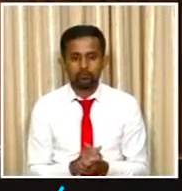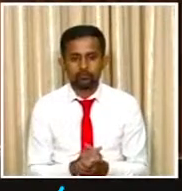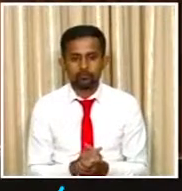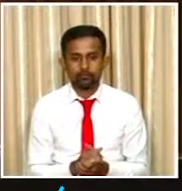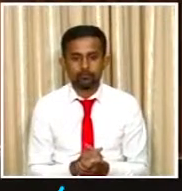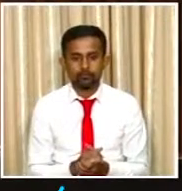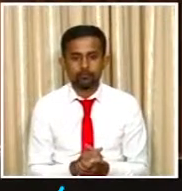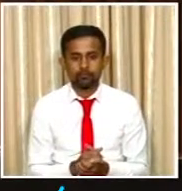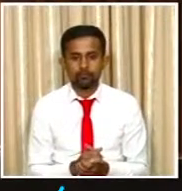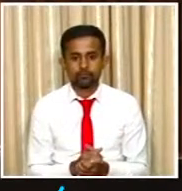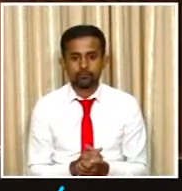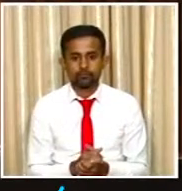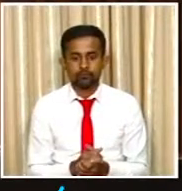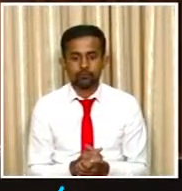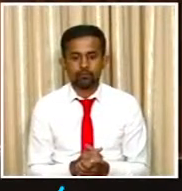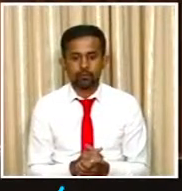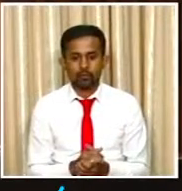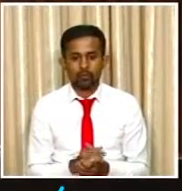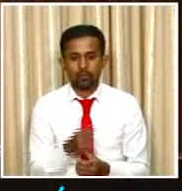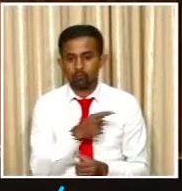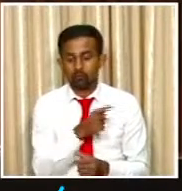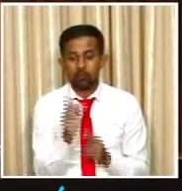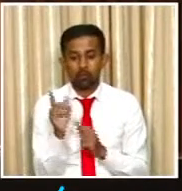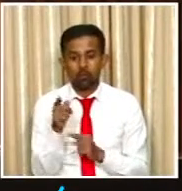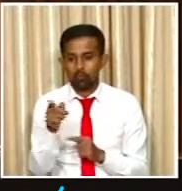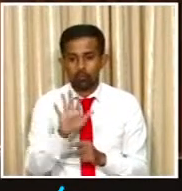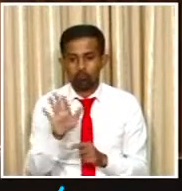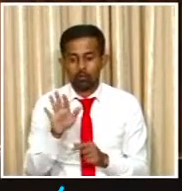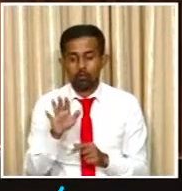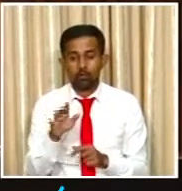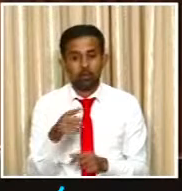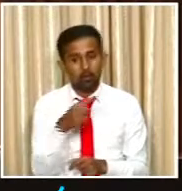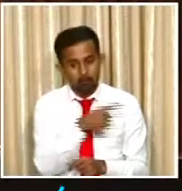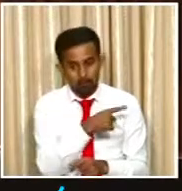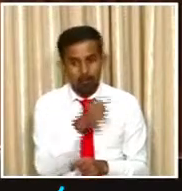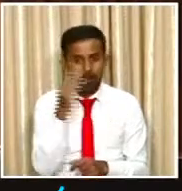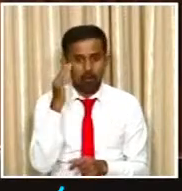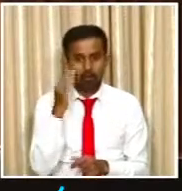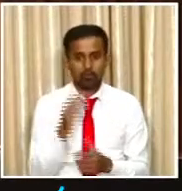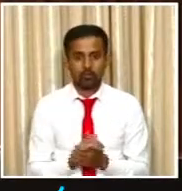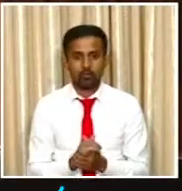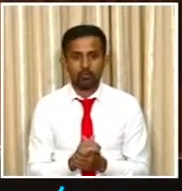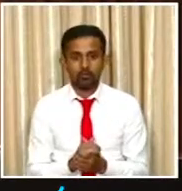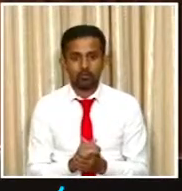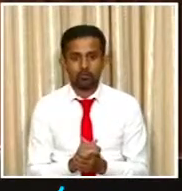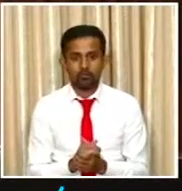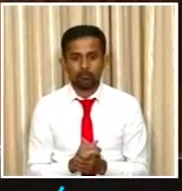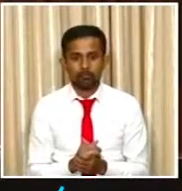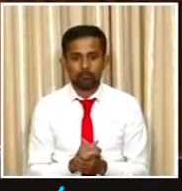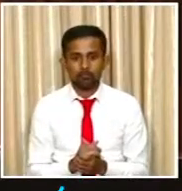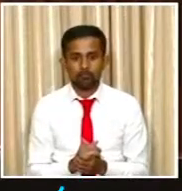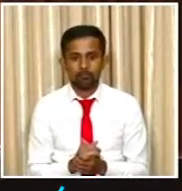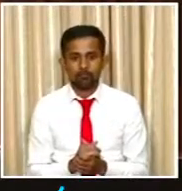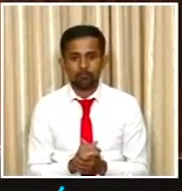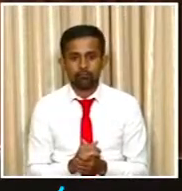is honorable member's time. This is not a point of order, honorable member. Thank you. Thank you very